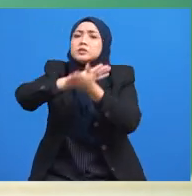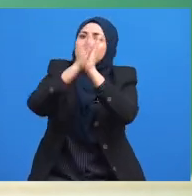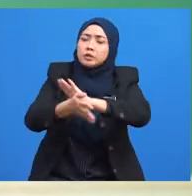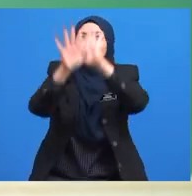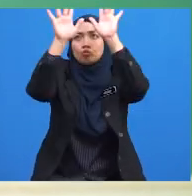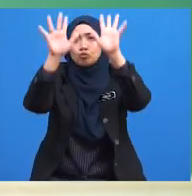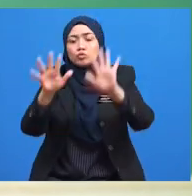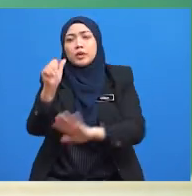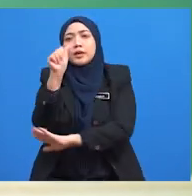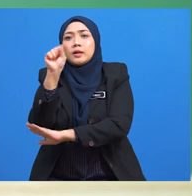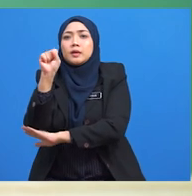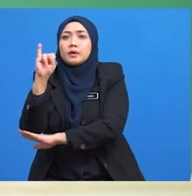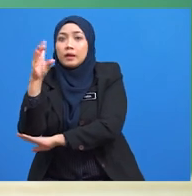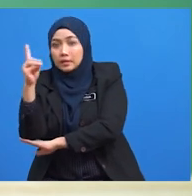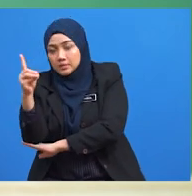bumi.